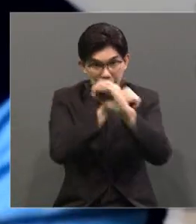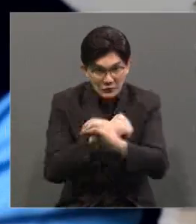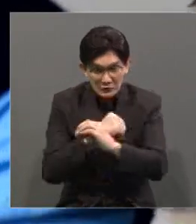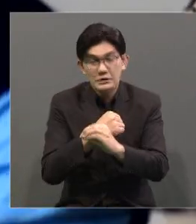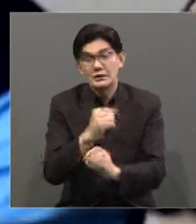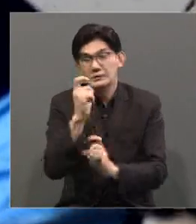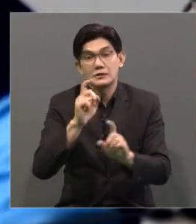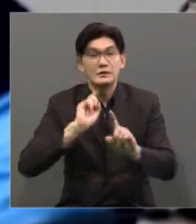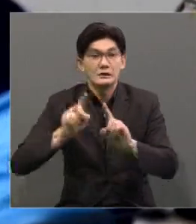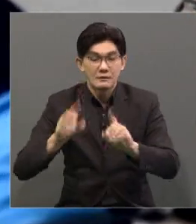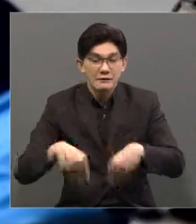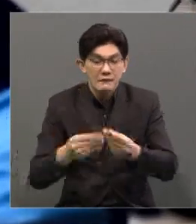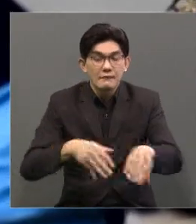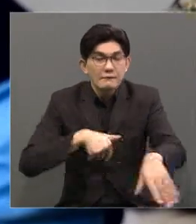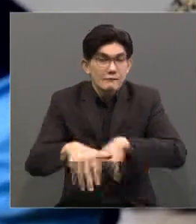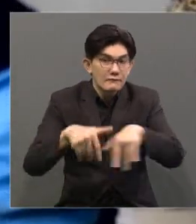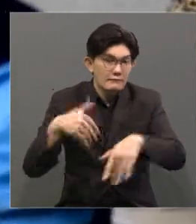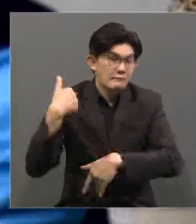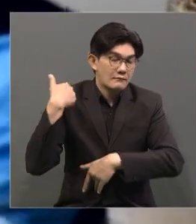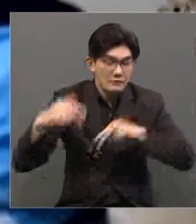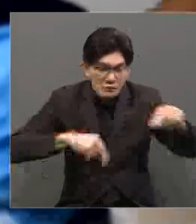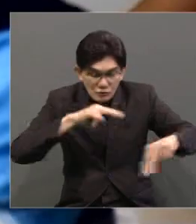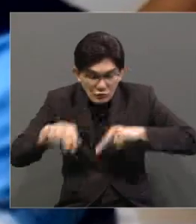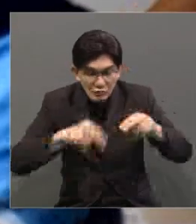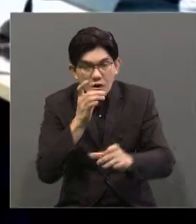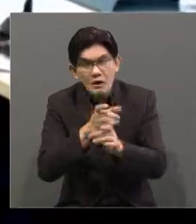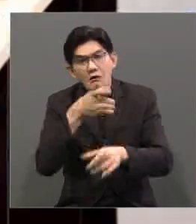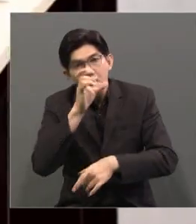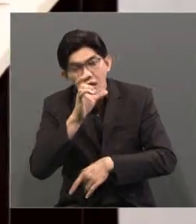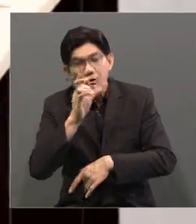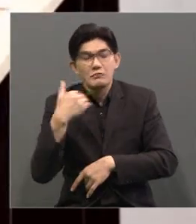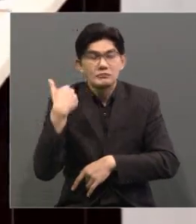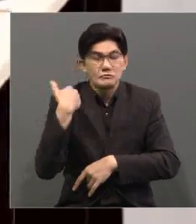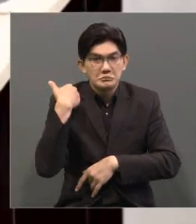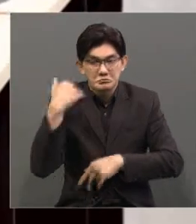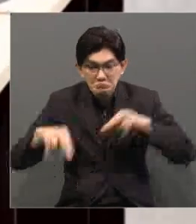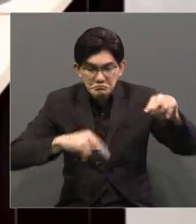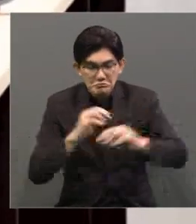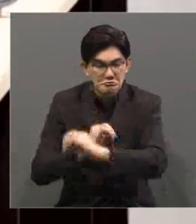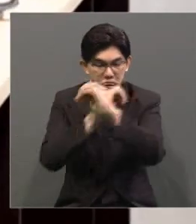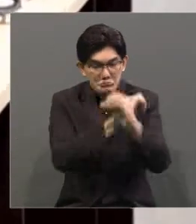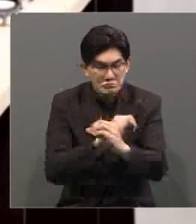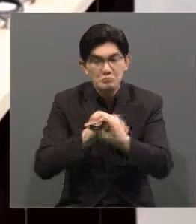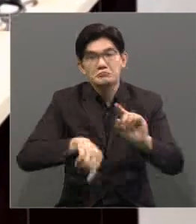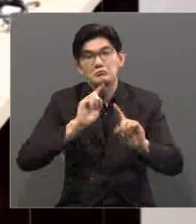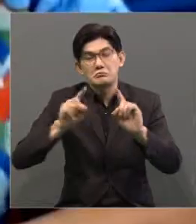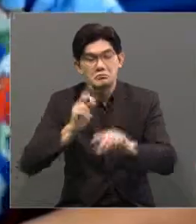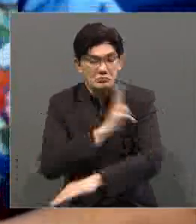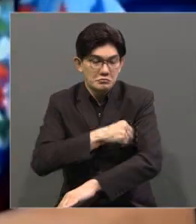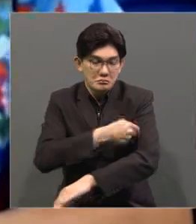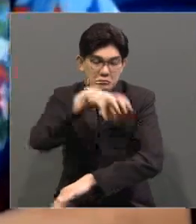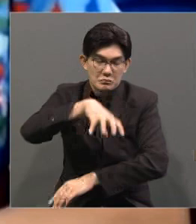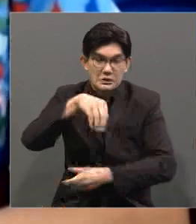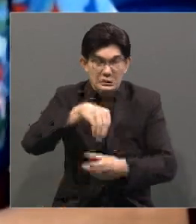ว่าเหตุอันตรายต่างๆให้กับประชาชนนะครับรวมทั้งตรวจเรื่องของการดื่มแอลกอฮอล์ไปจนถึงการดูแลความปลอดภัยในโรงพยาบาลโดยเฉพาะ